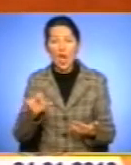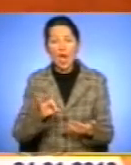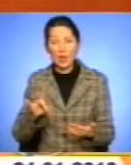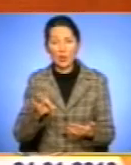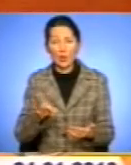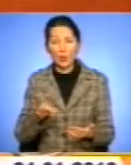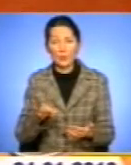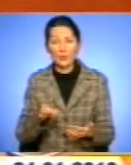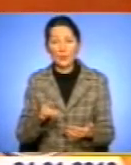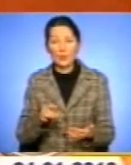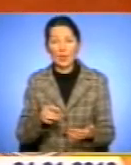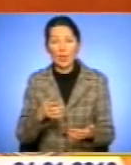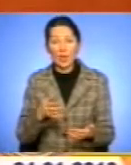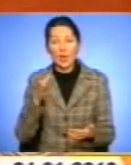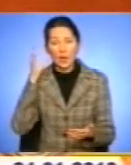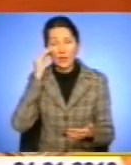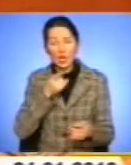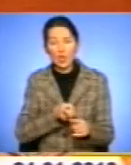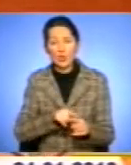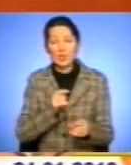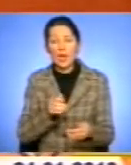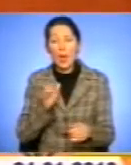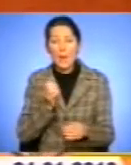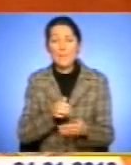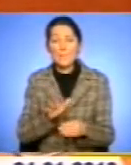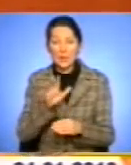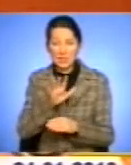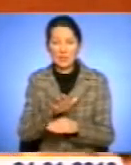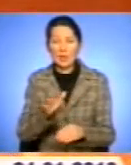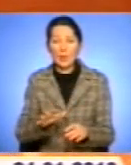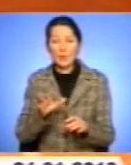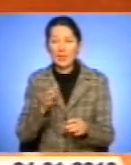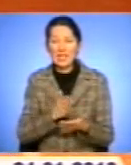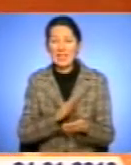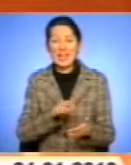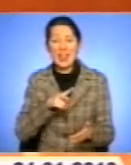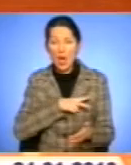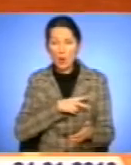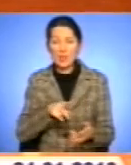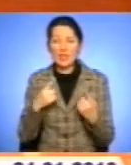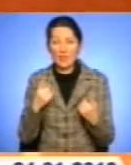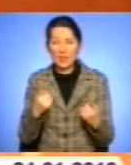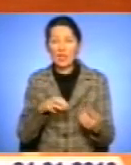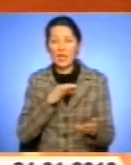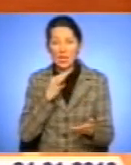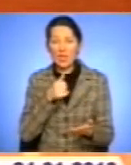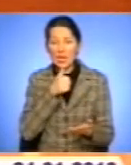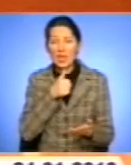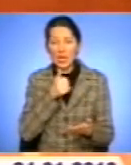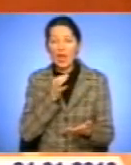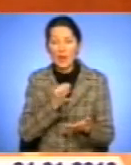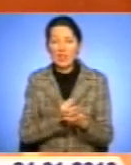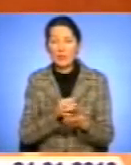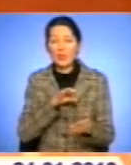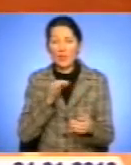голови. Я постараюся виправдати сподівання присутніх у залі та усіх мешканців нашого району,